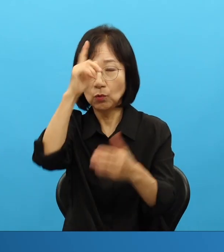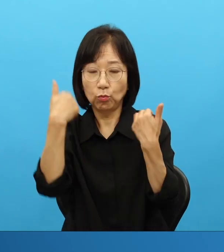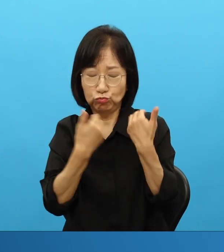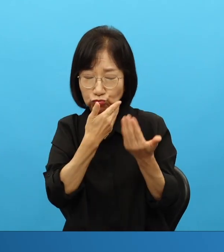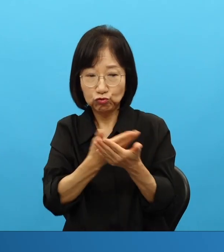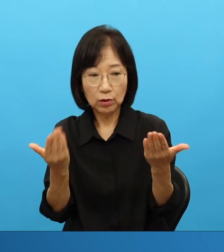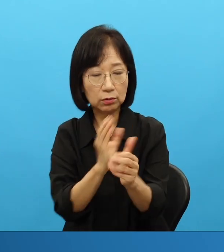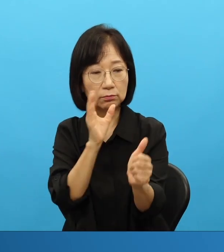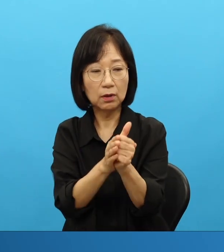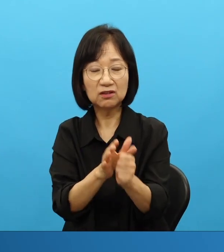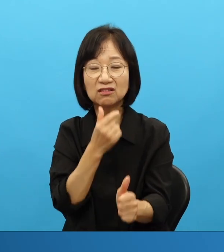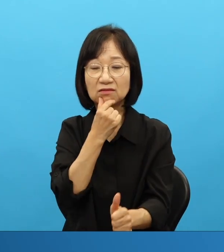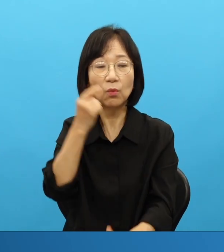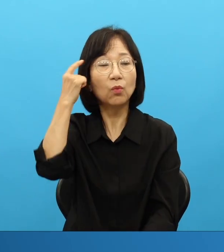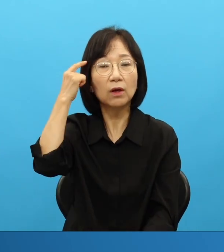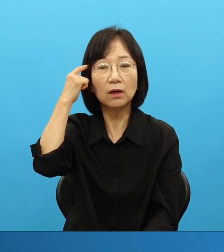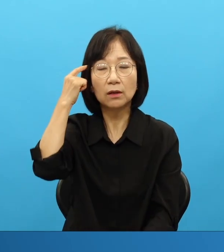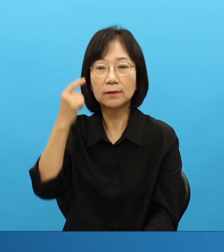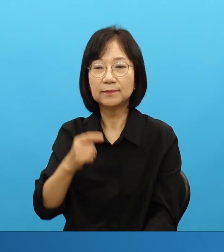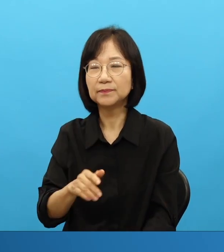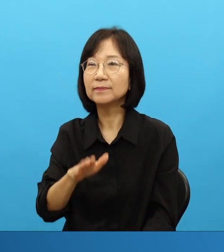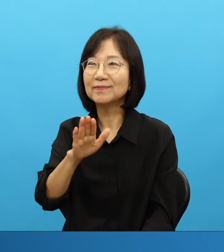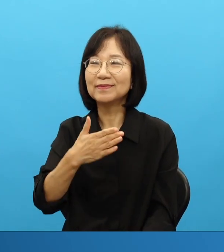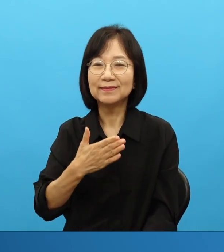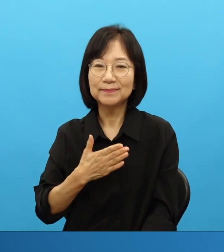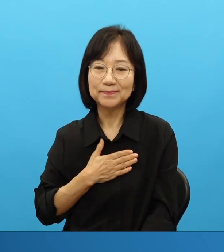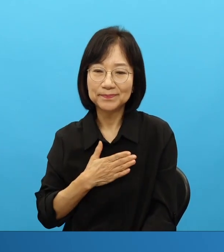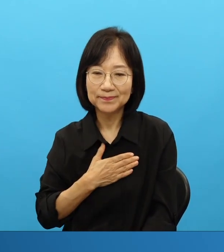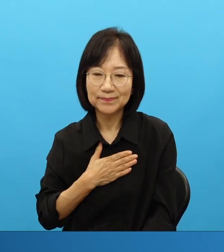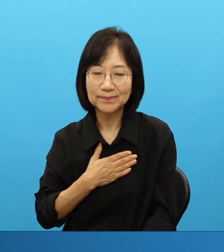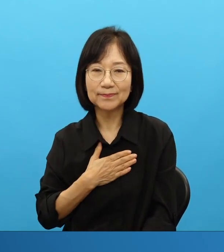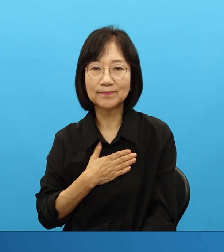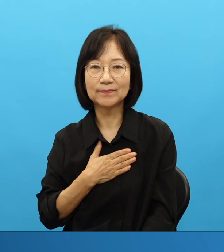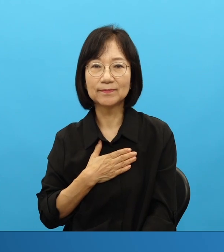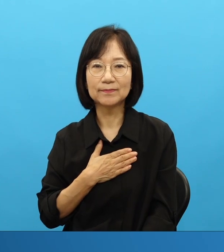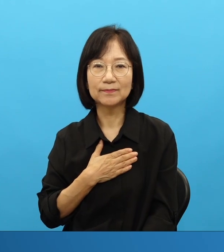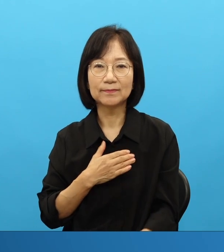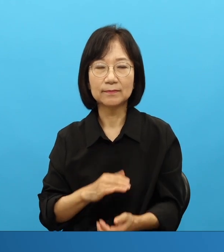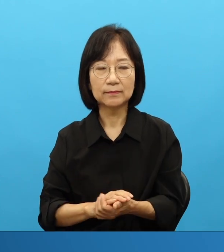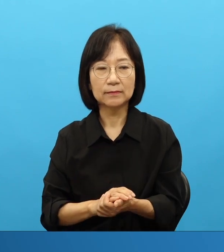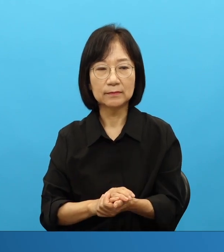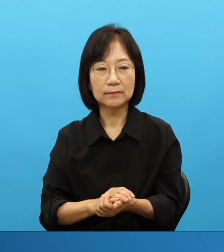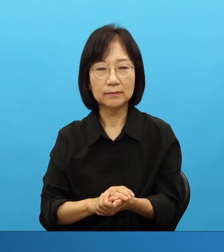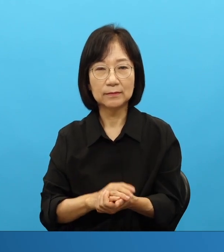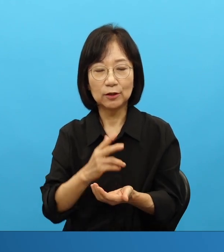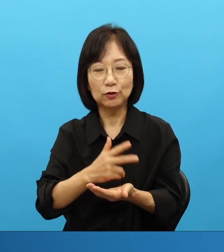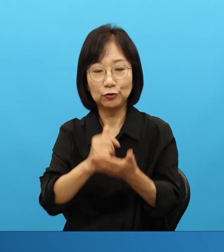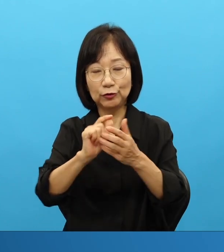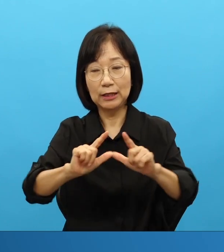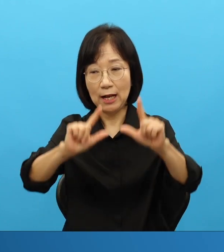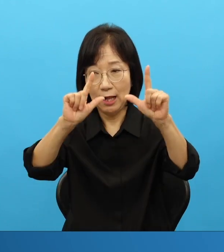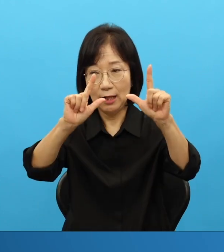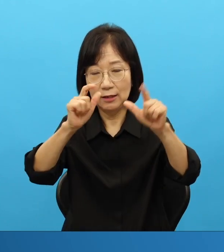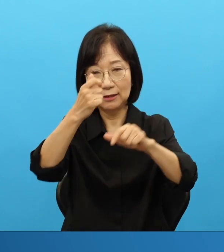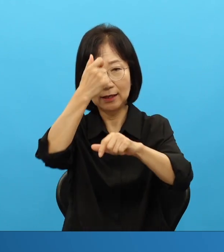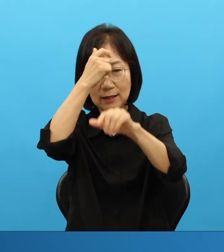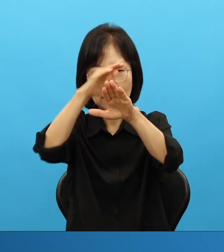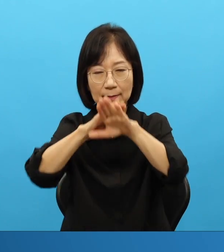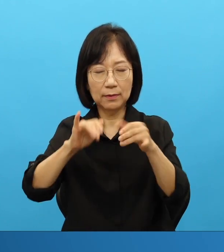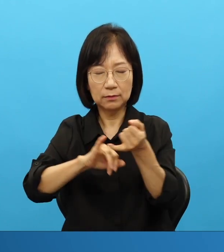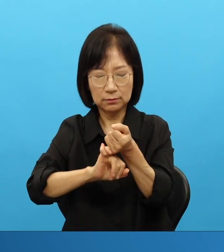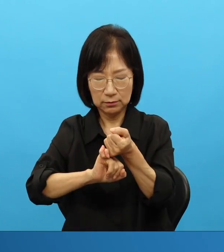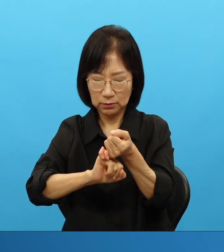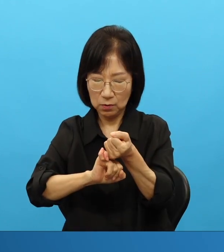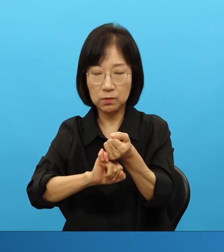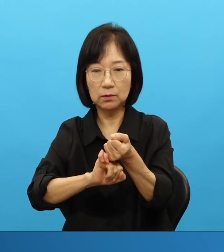your reason for refusing my proposal? 나는 어떤 경우가에서도 주일날 교회 가서 예배를 해야 됩니다.